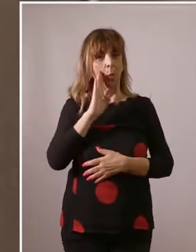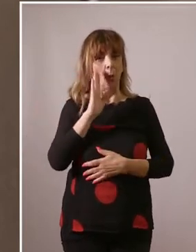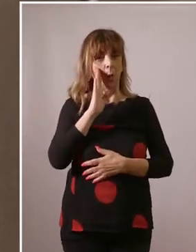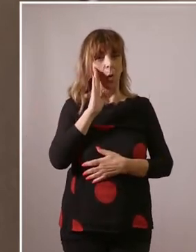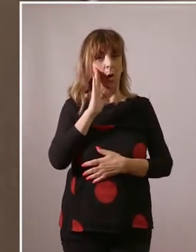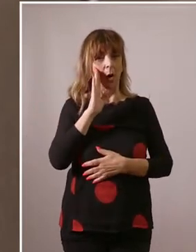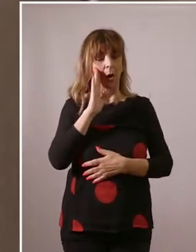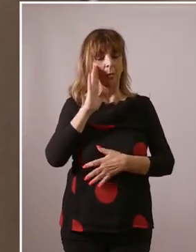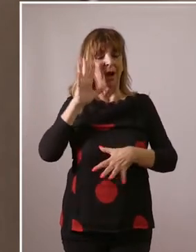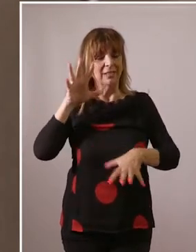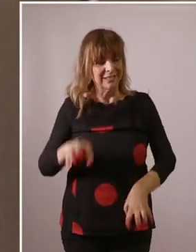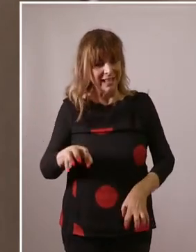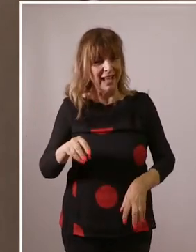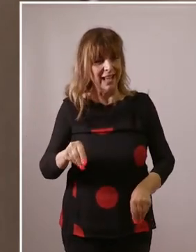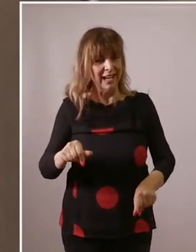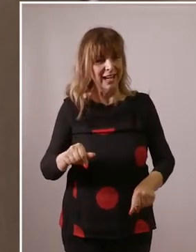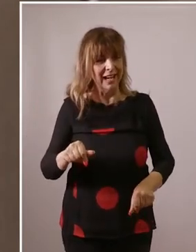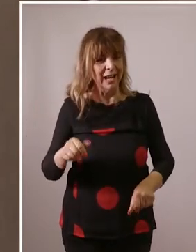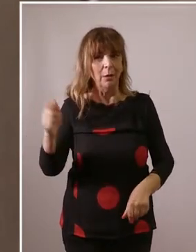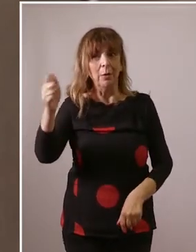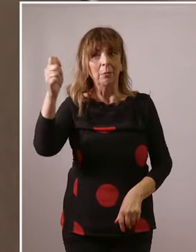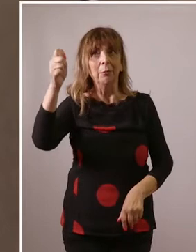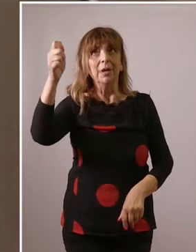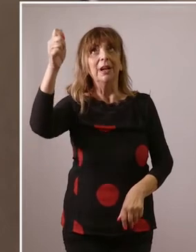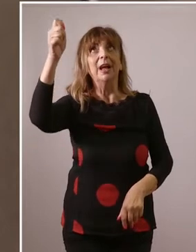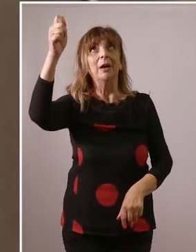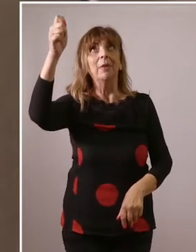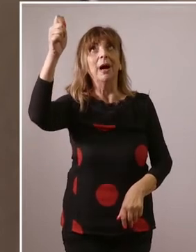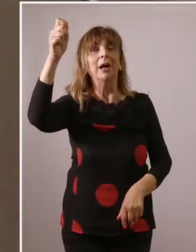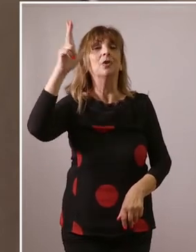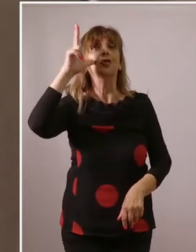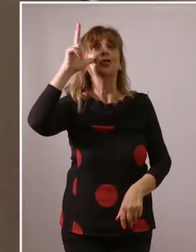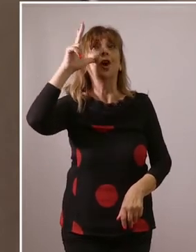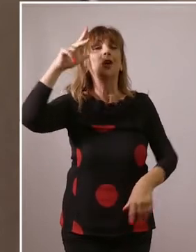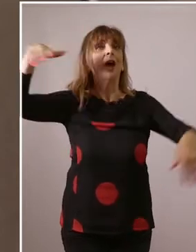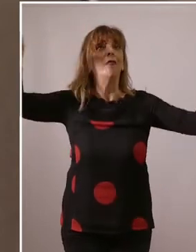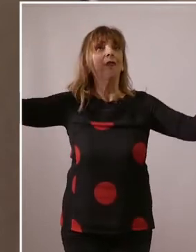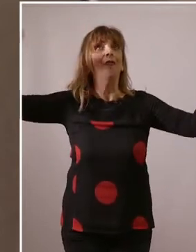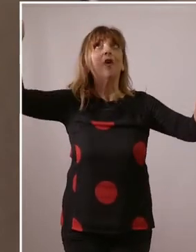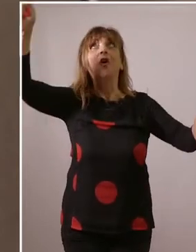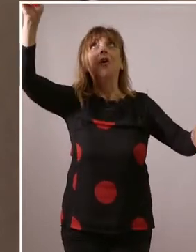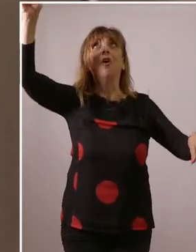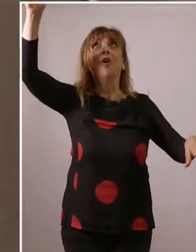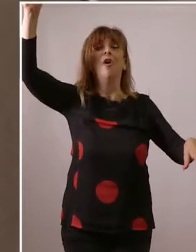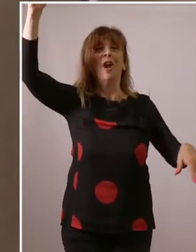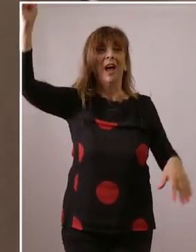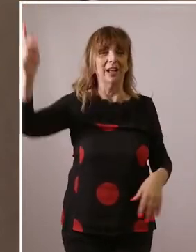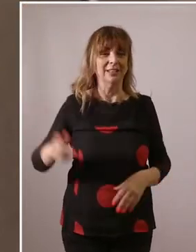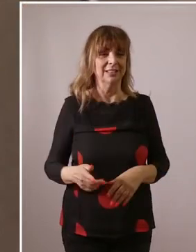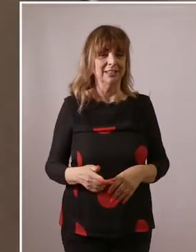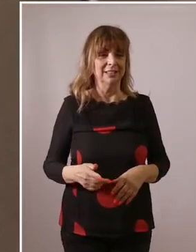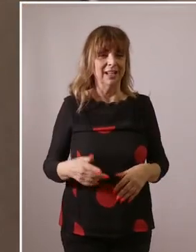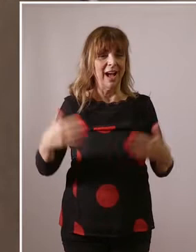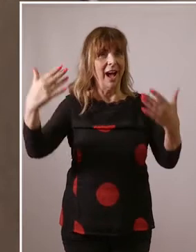ancorato a terra che tiene per la mano una donna che invece vola è librato in aria la scelta